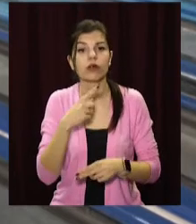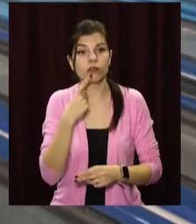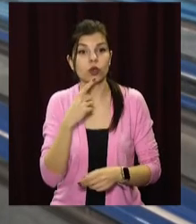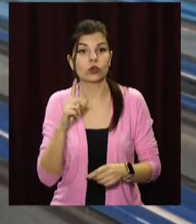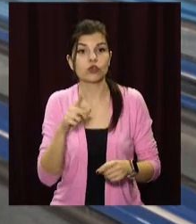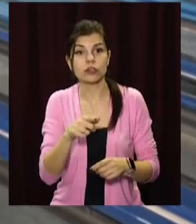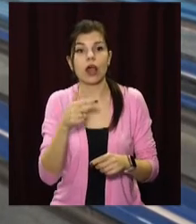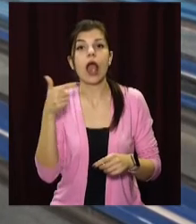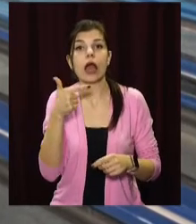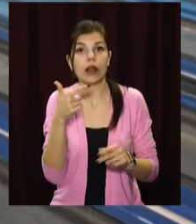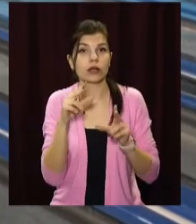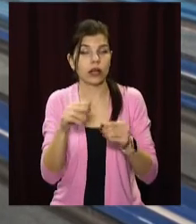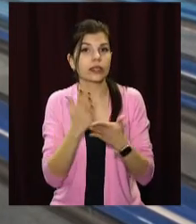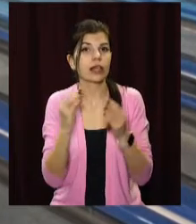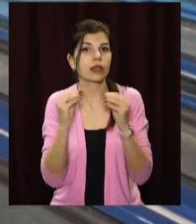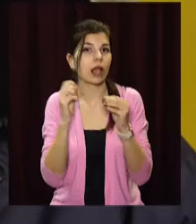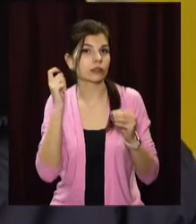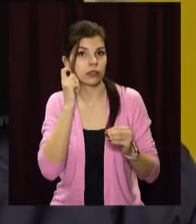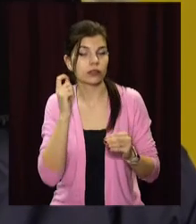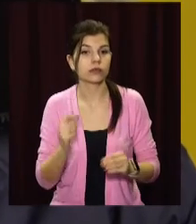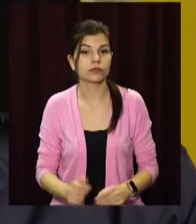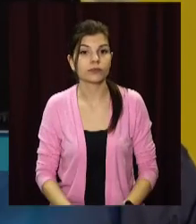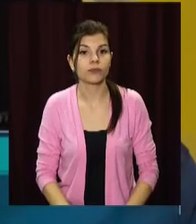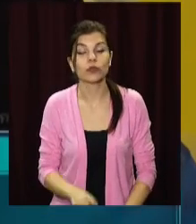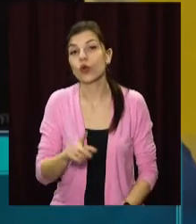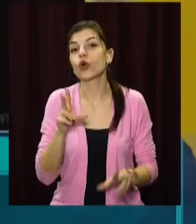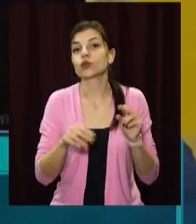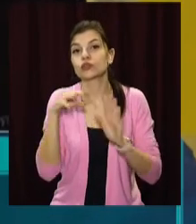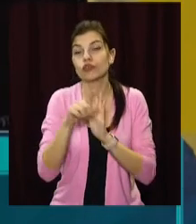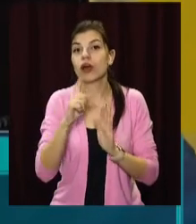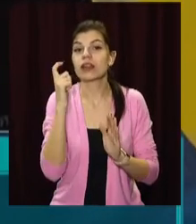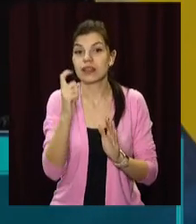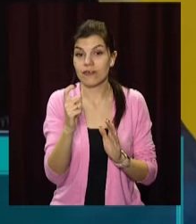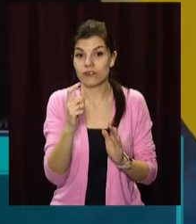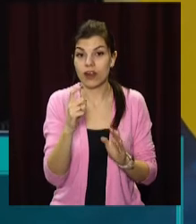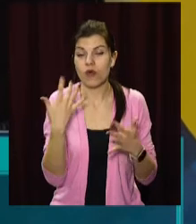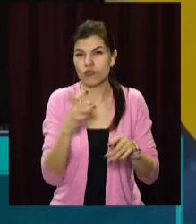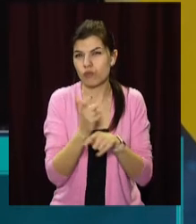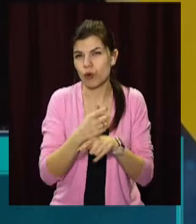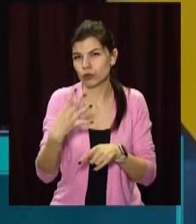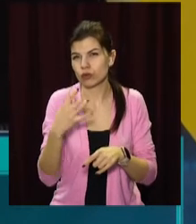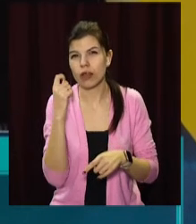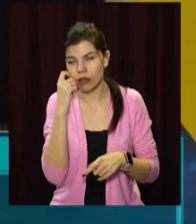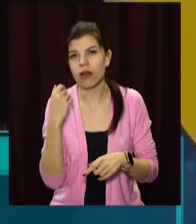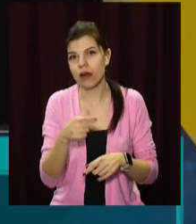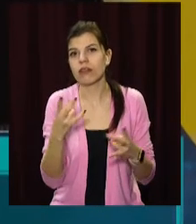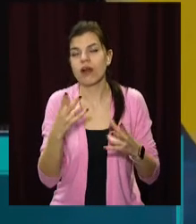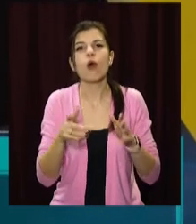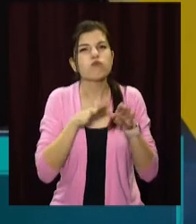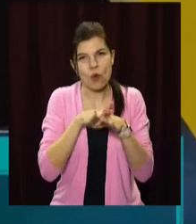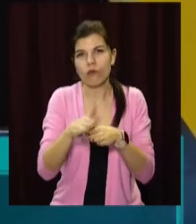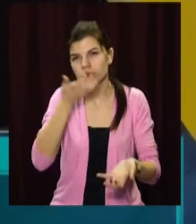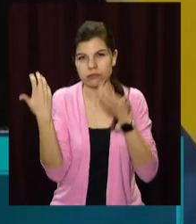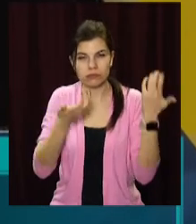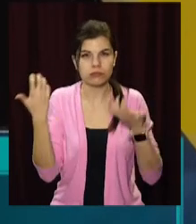підприємстві, гарантія 10 років. Учитывая то, что трамвайным вагоном больше 40 лет, происходит полная разборка